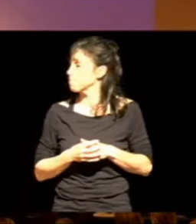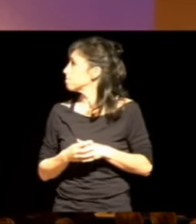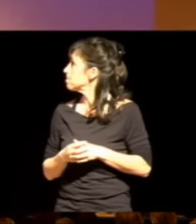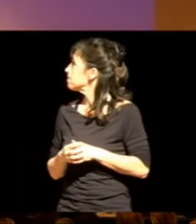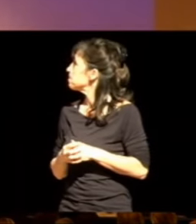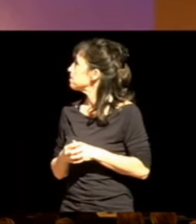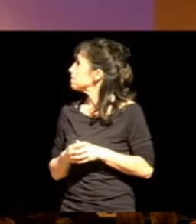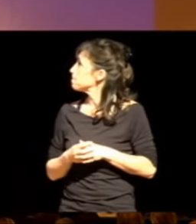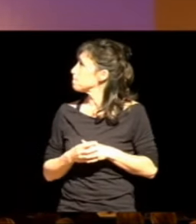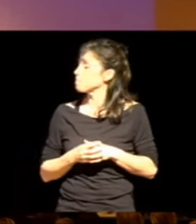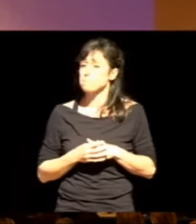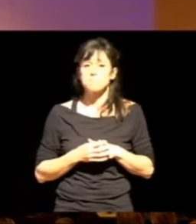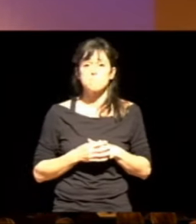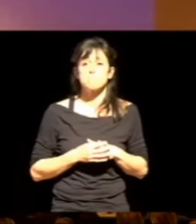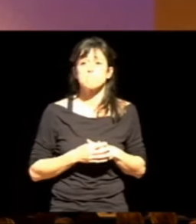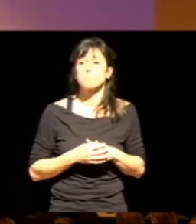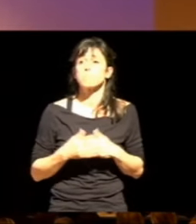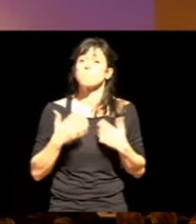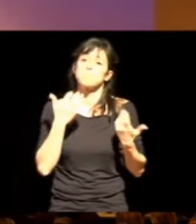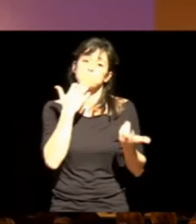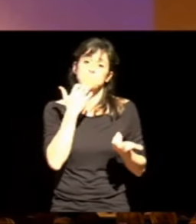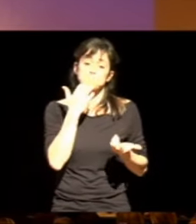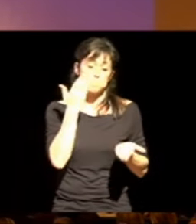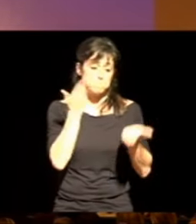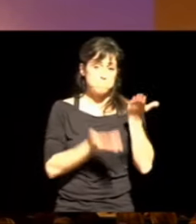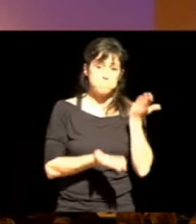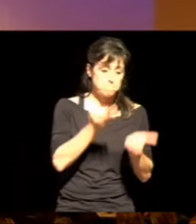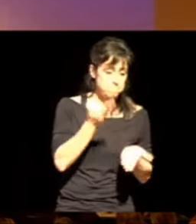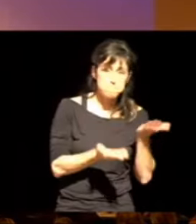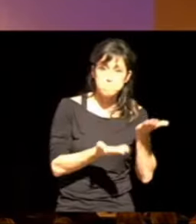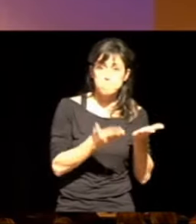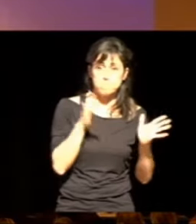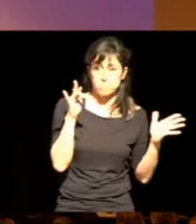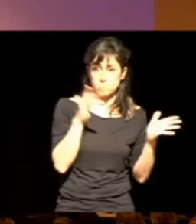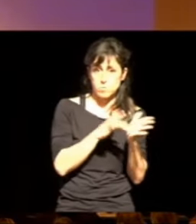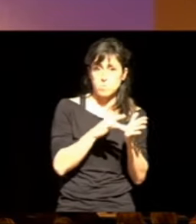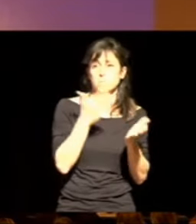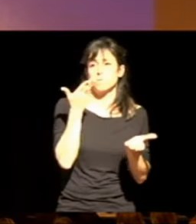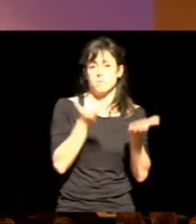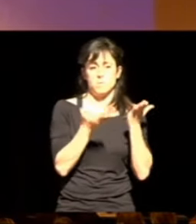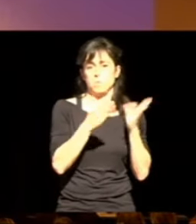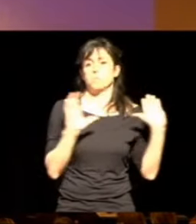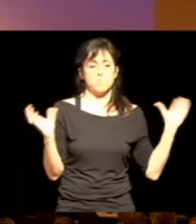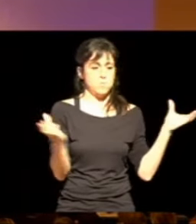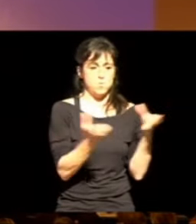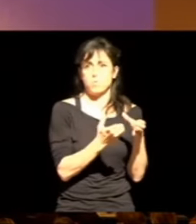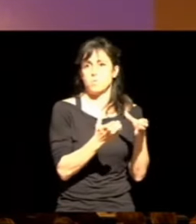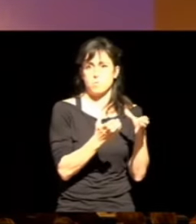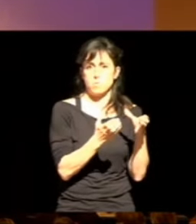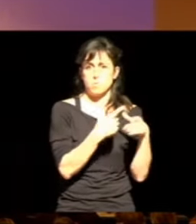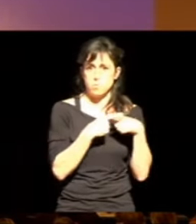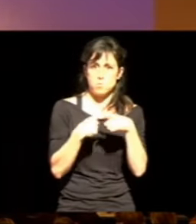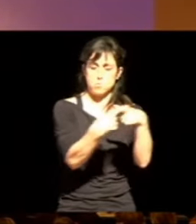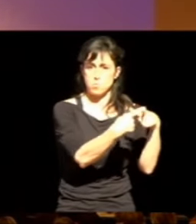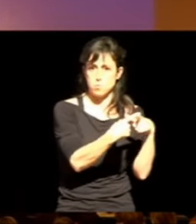Besteari lotuta ere, ez? Egiten dugunean ebaluazioa eta ebaluazio komuna denean. Nik uste dut honetan oso importantea da, honelako